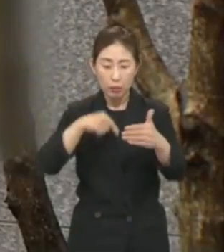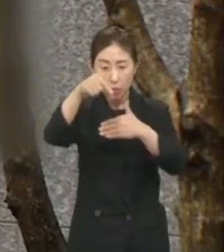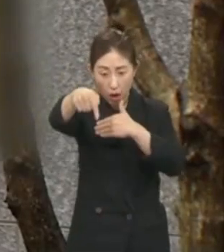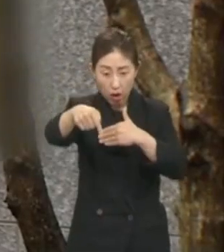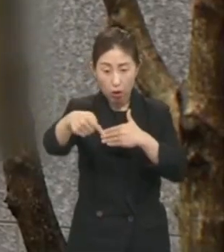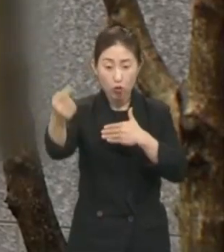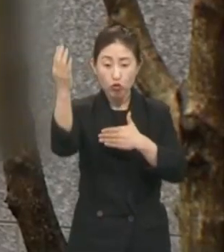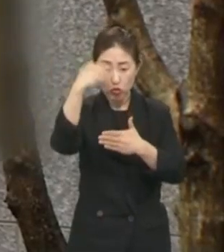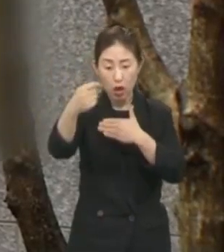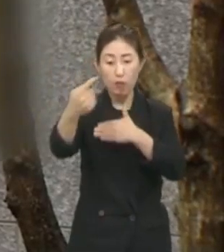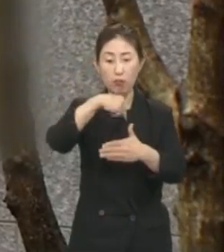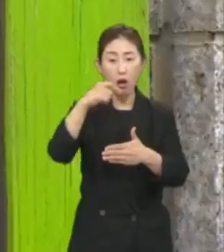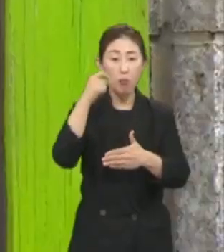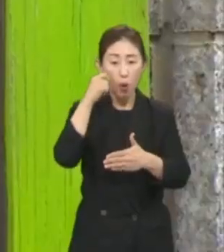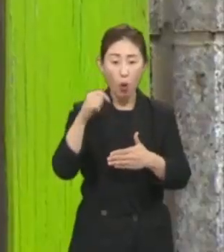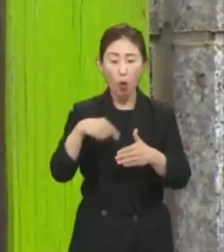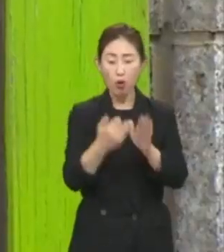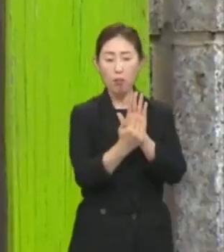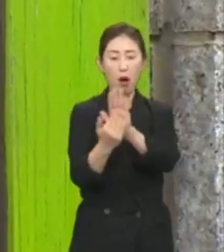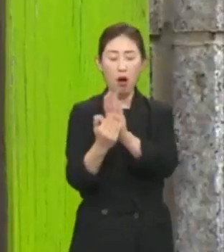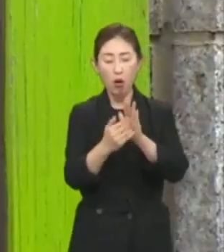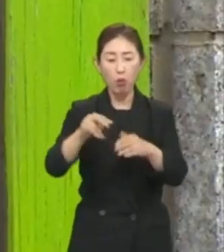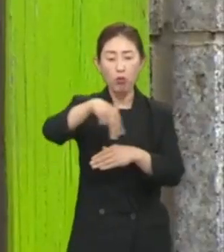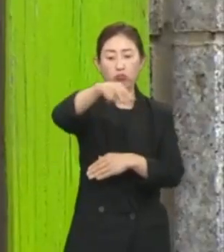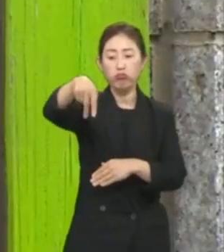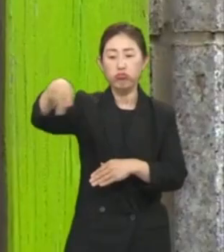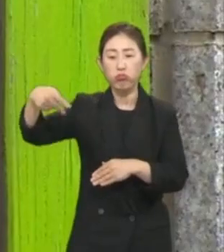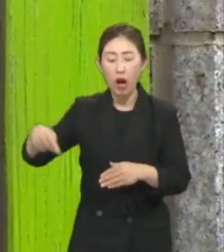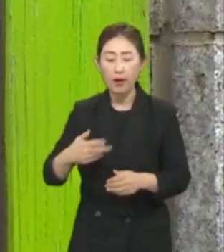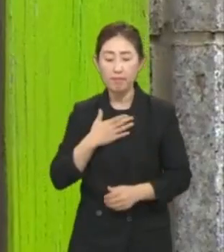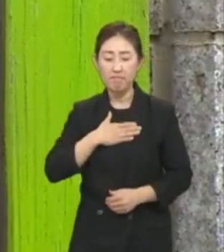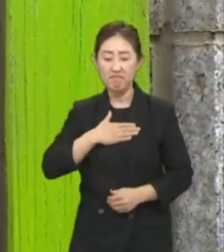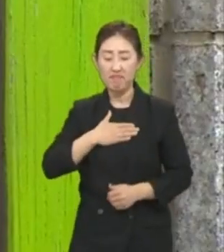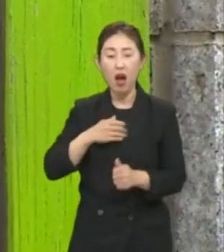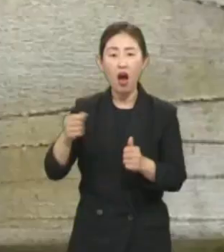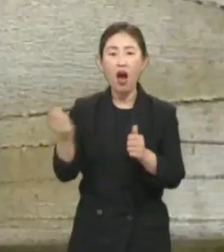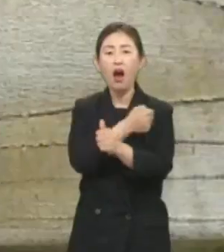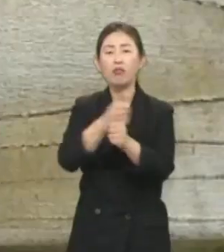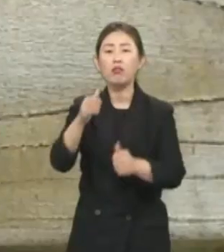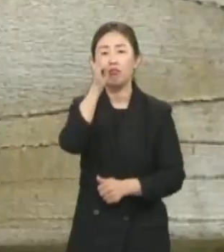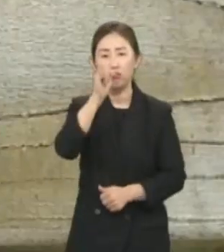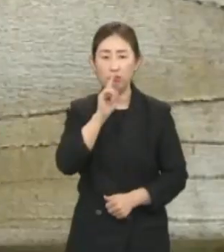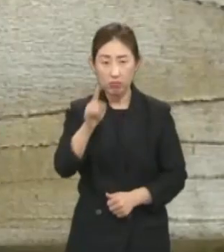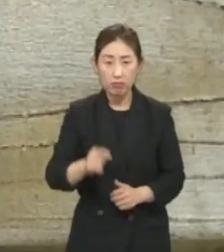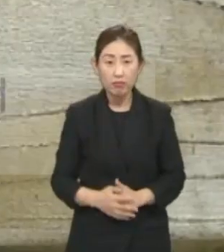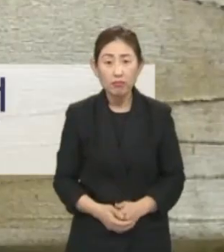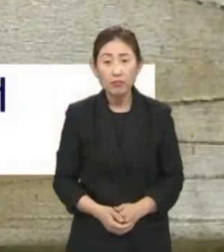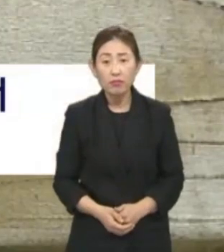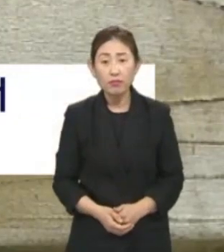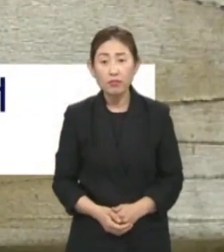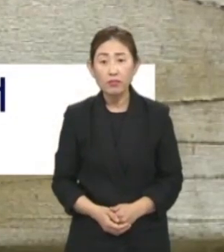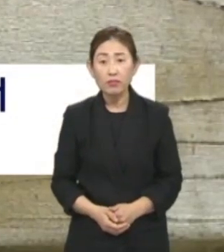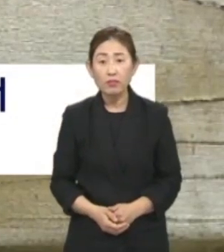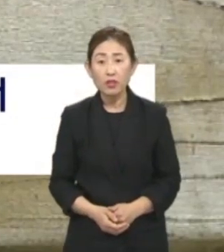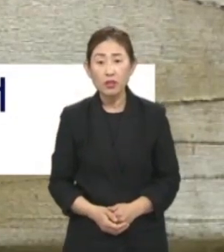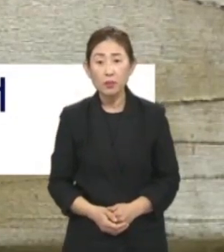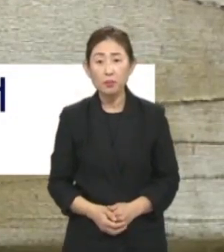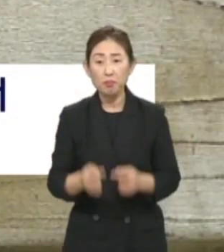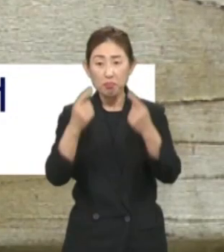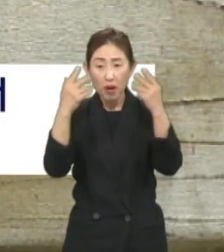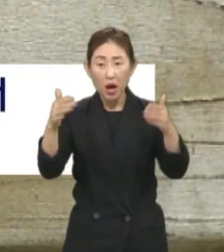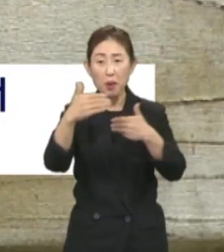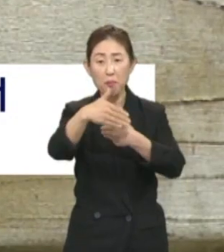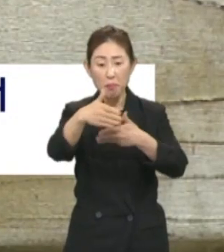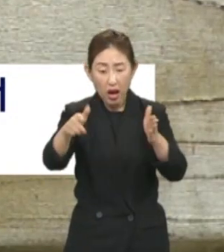들어가지 못하고 배회하게 두는 등 정서적 아동학대가 있었다는 입장입니다. 정확하게 재웠다고 얘기를 했어요.